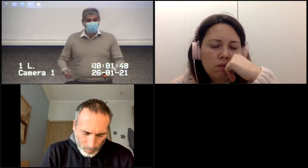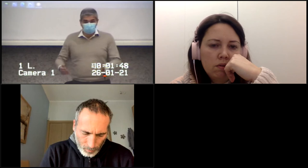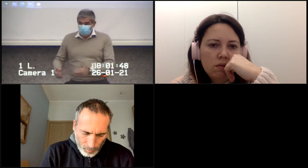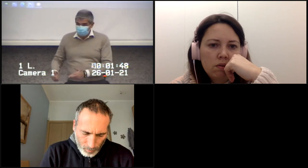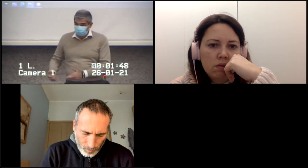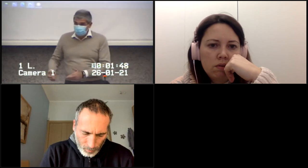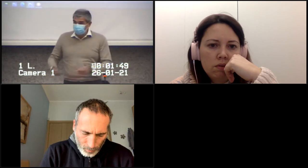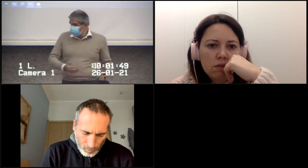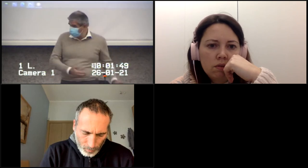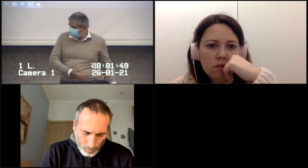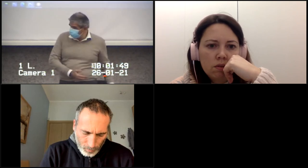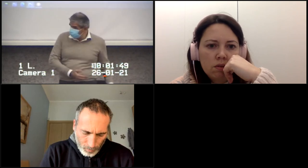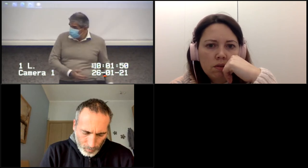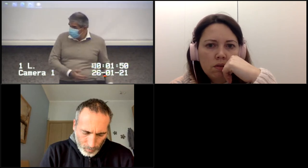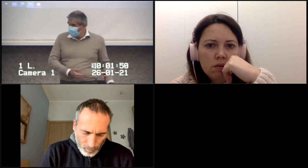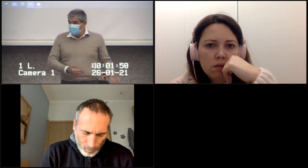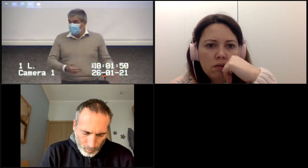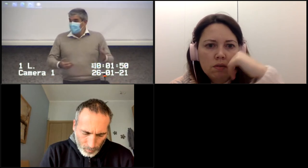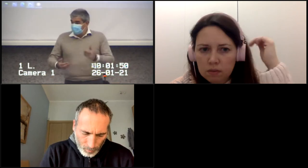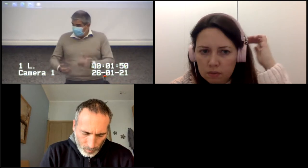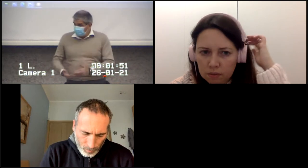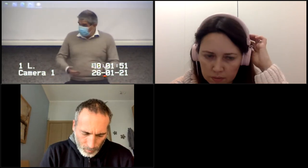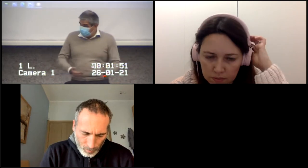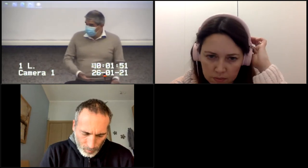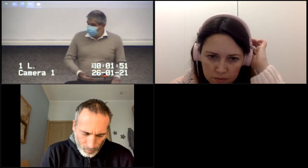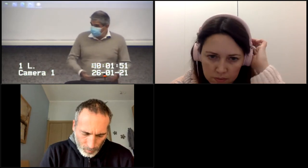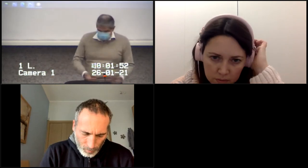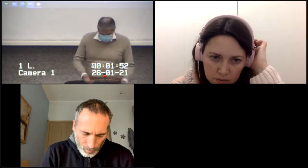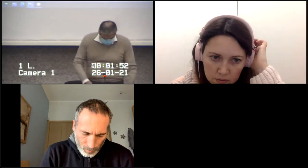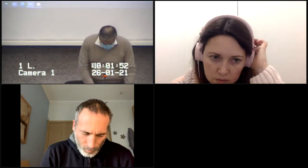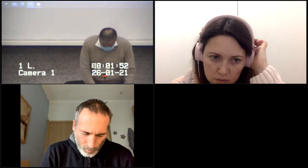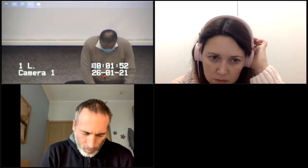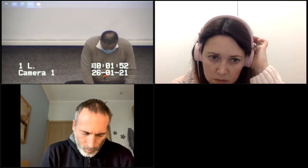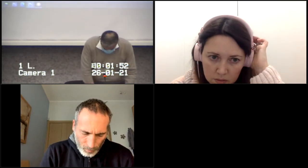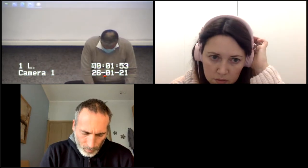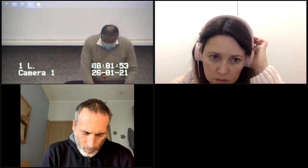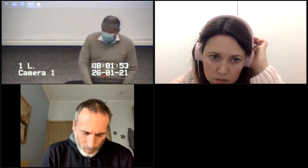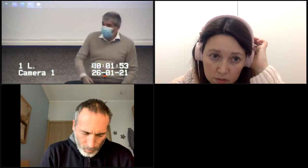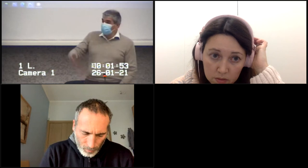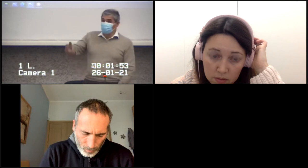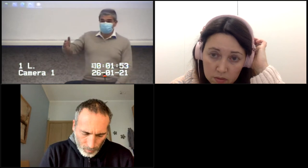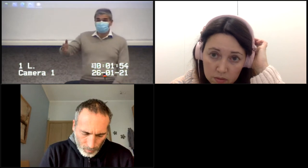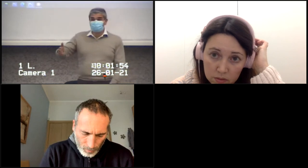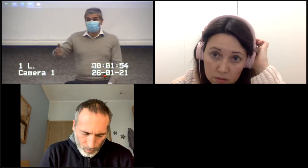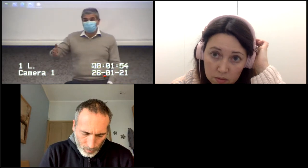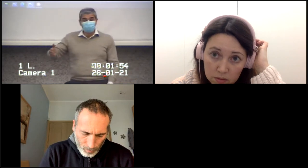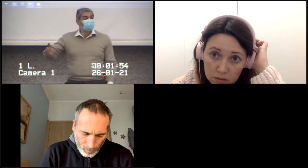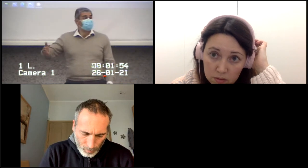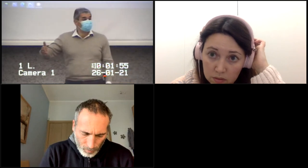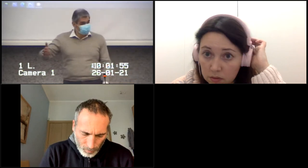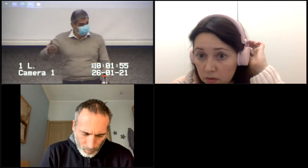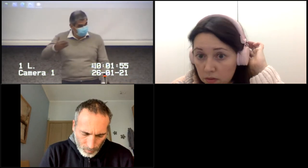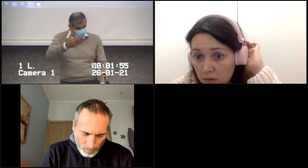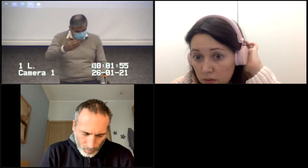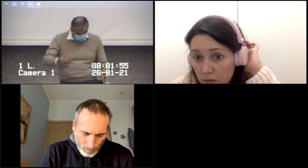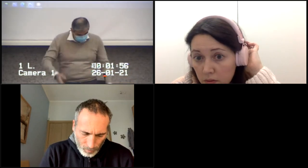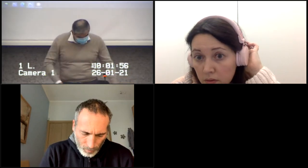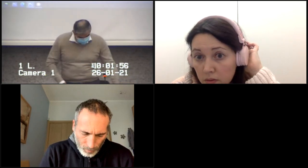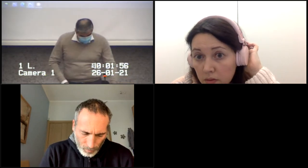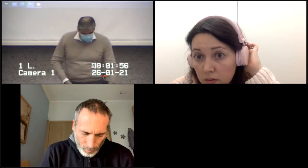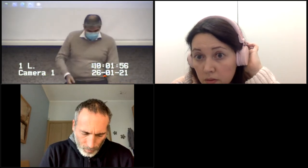rinuncia onerosa di servitù e che appunto andremo a introitare nella partita